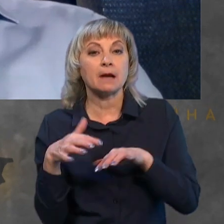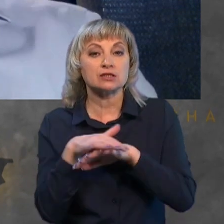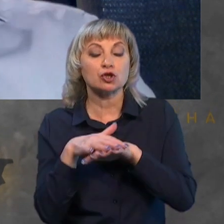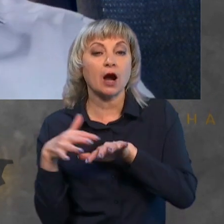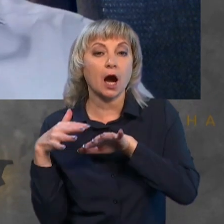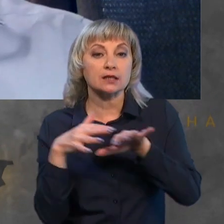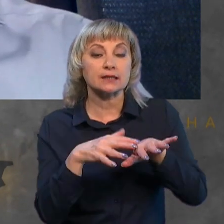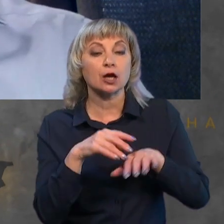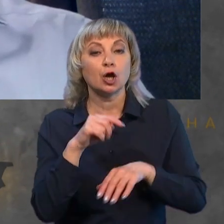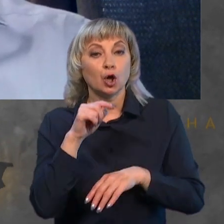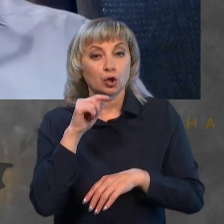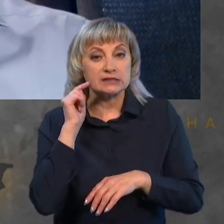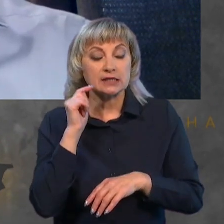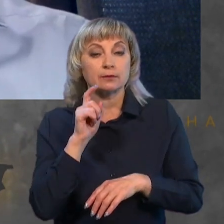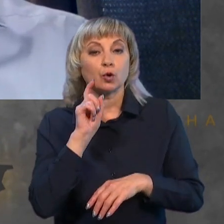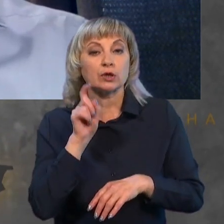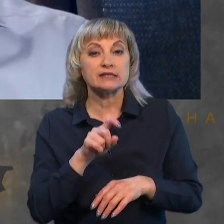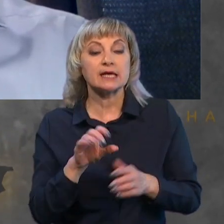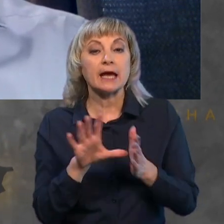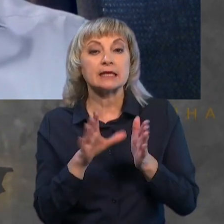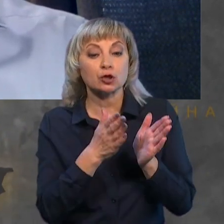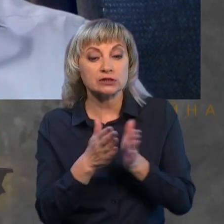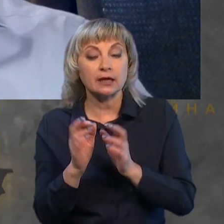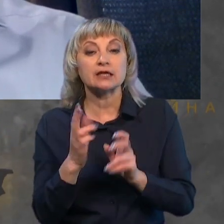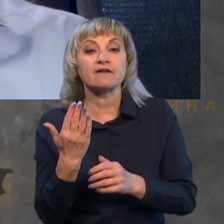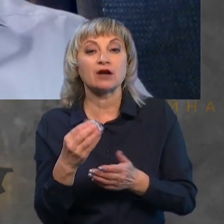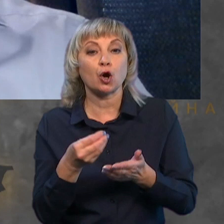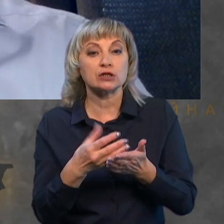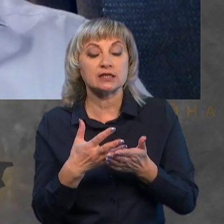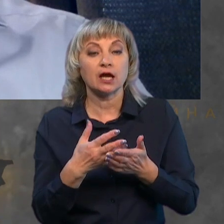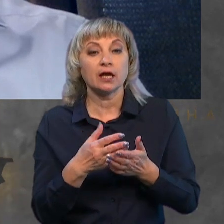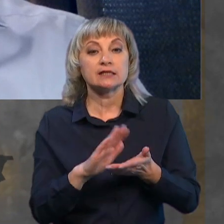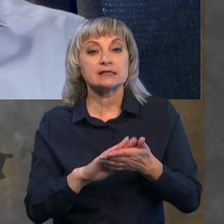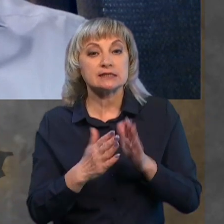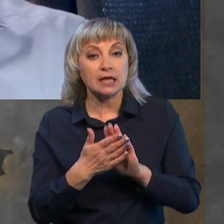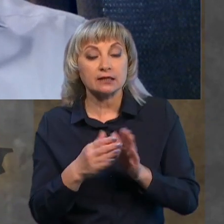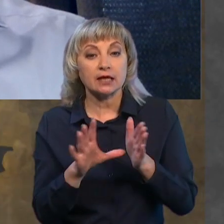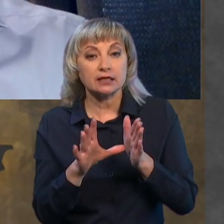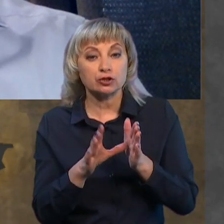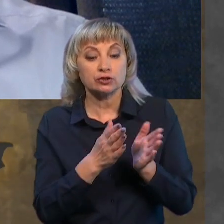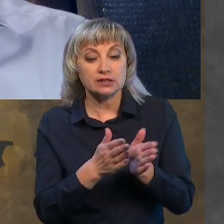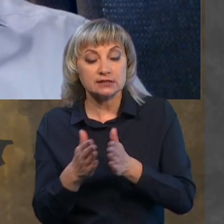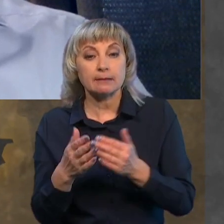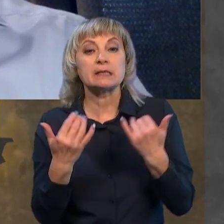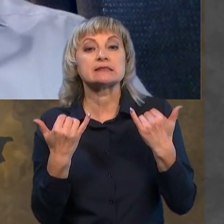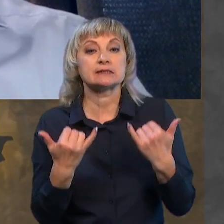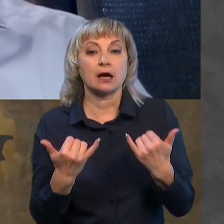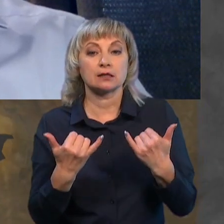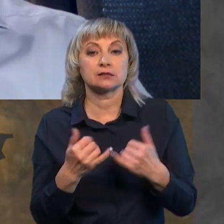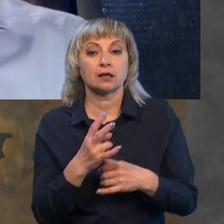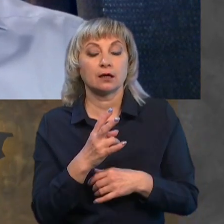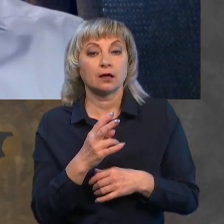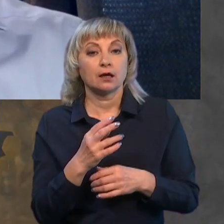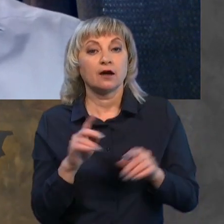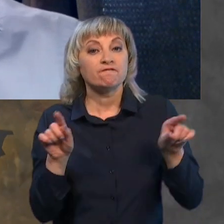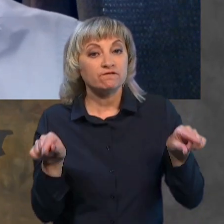по українській енергосистемі, як оцінюєте стан енергетичного сектору України зараз? Ні, ну